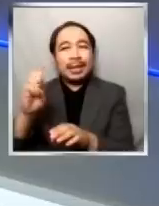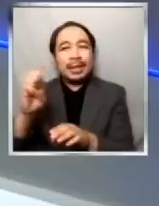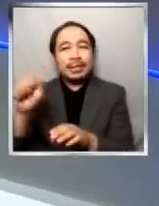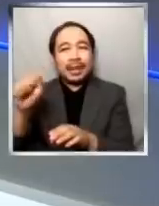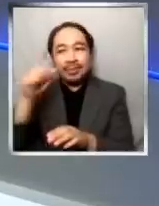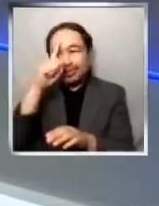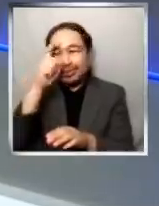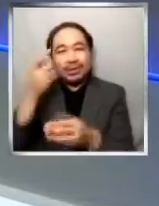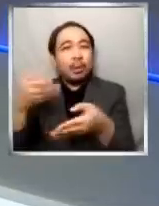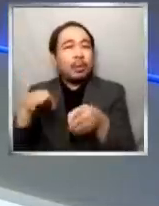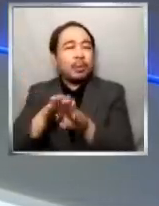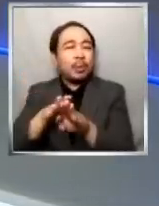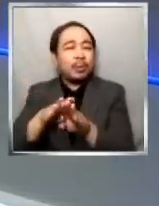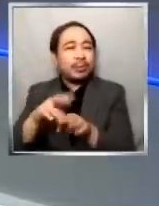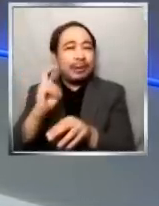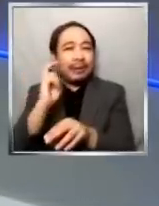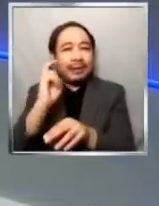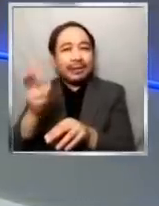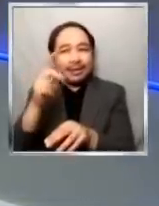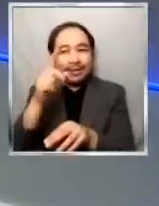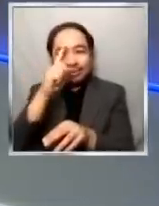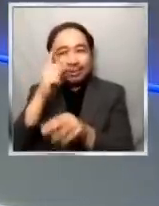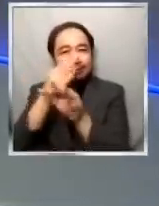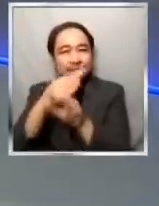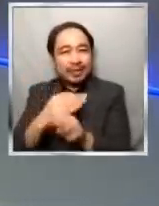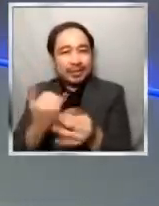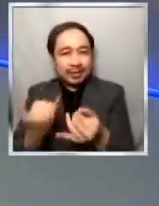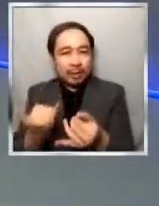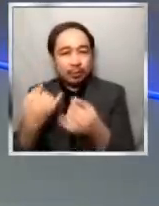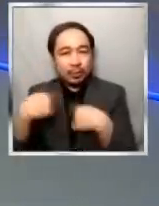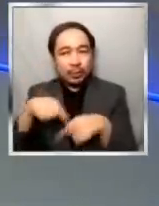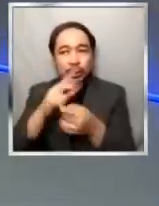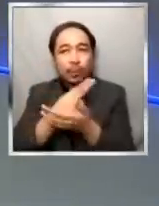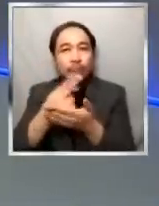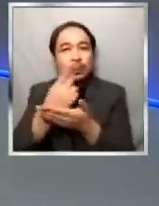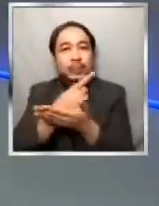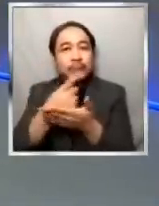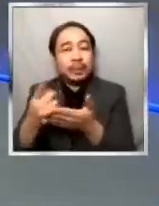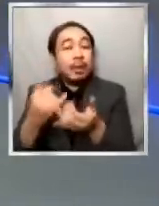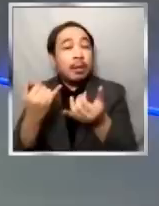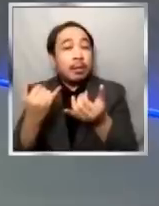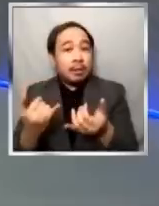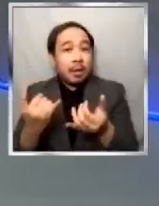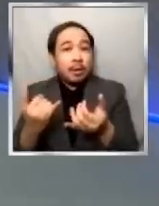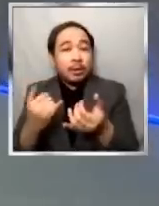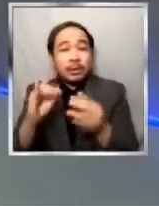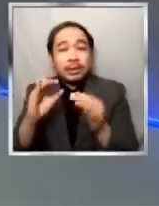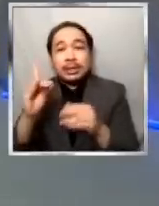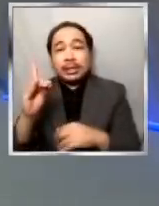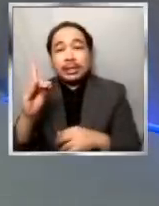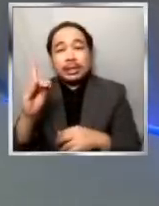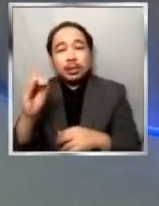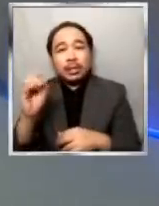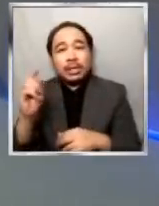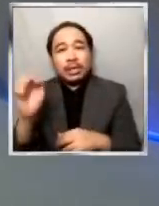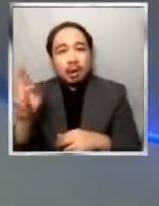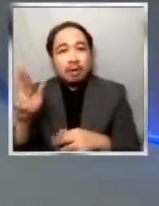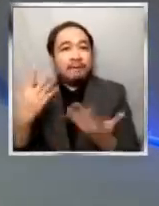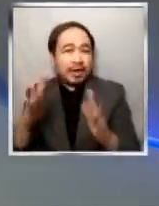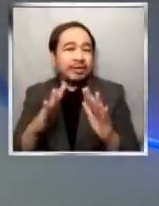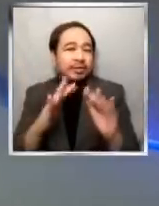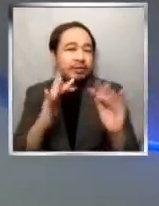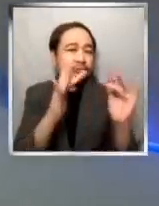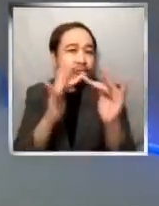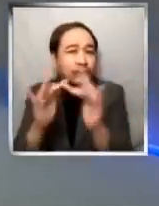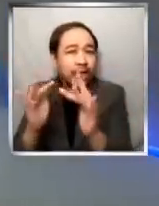mga pagkukumpuni nila ngayong Semana Santa. Ayon sa Department of Transportation, kinausap na nila ang mga operator at dapat